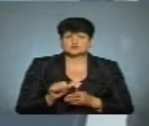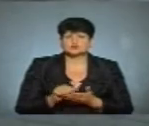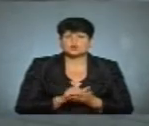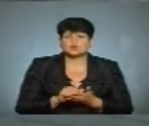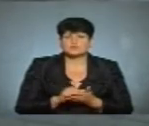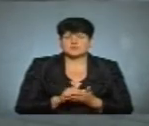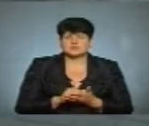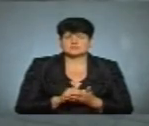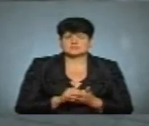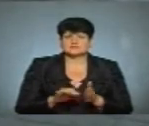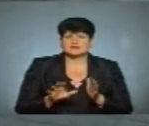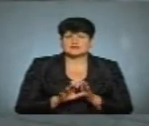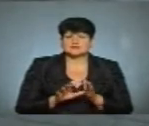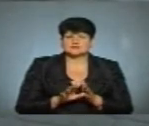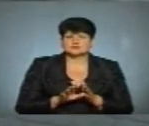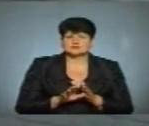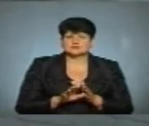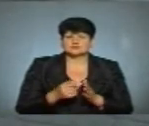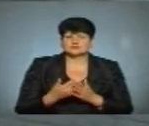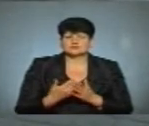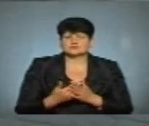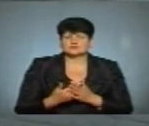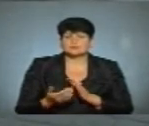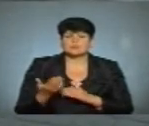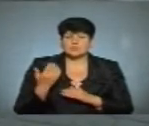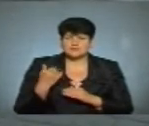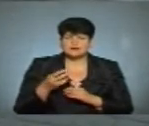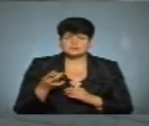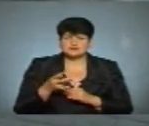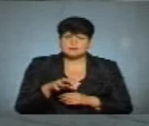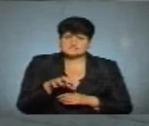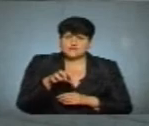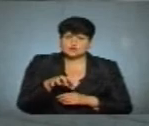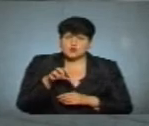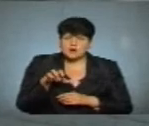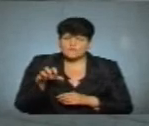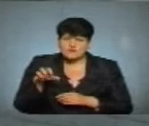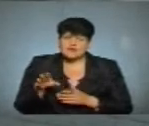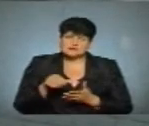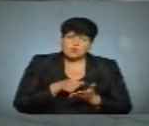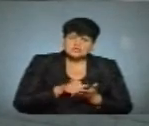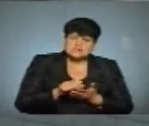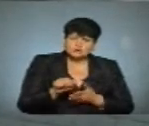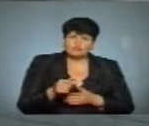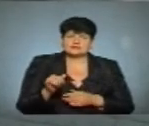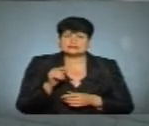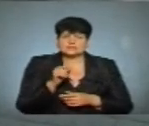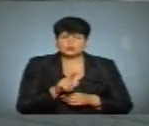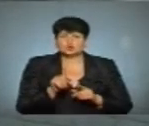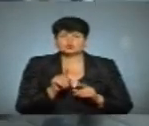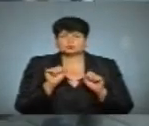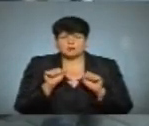документи, електронну версію. Тобто попередньо їх треба сфотографувати або відсканувати для того, щоб можна